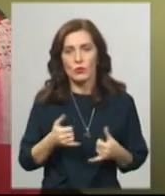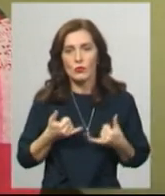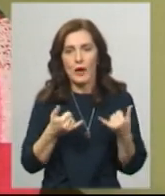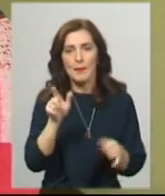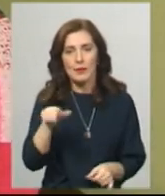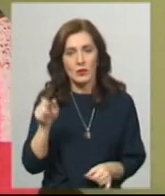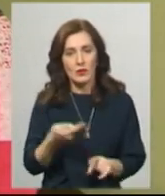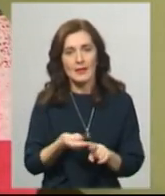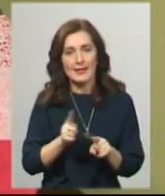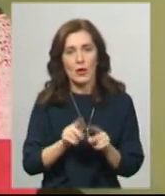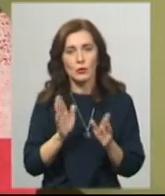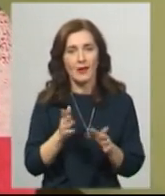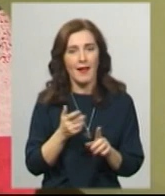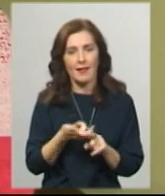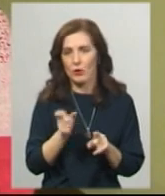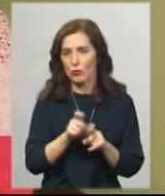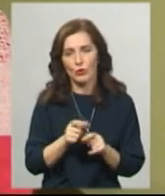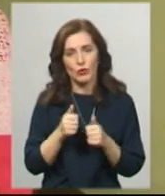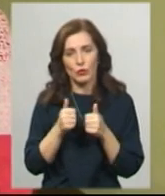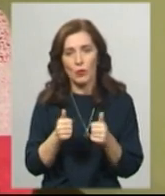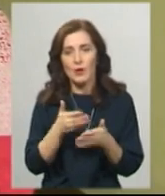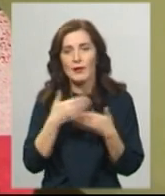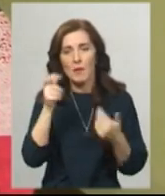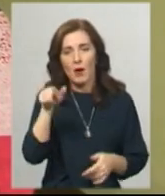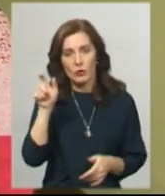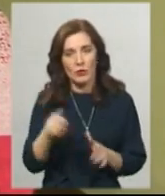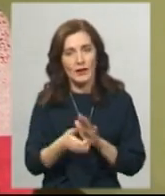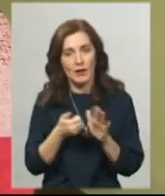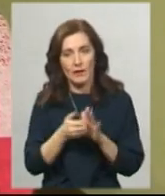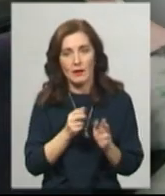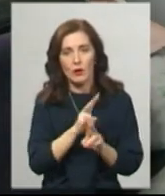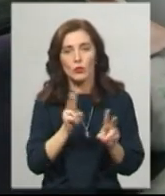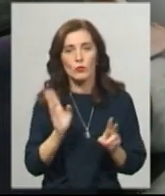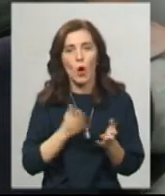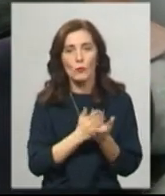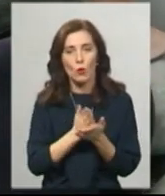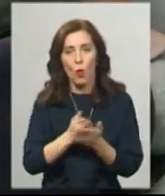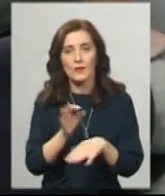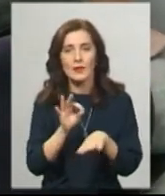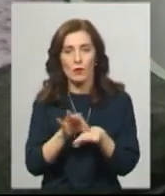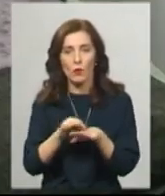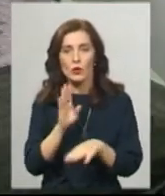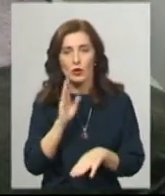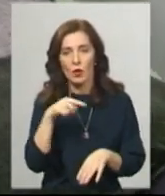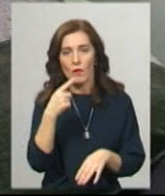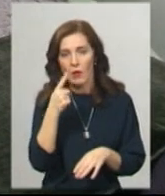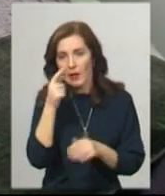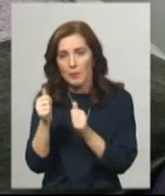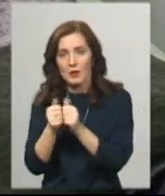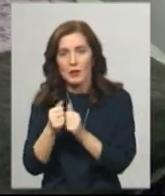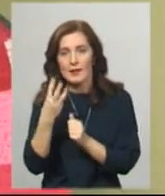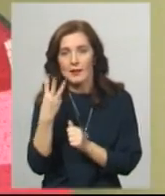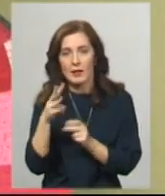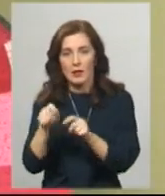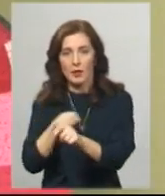не дуже добре, тому що нема персоналу, не буде кому обслуговувати хворих. Жінка каже, найближча амбулаторія за 3 кілометри від